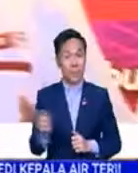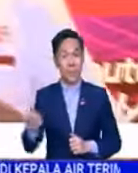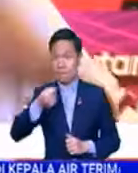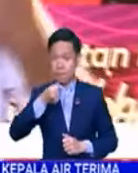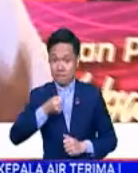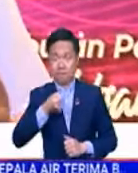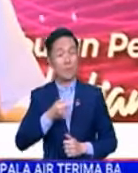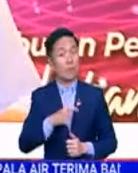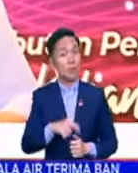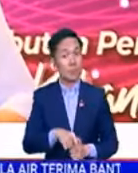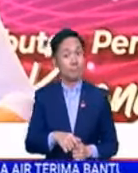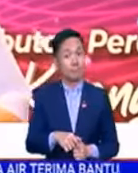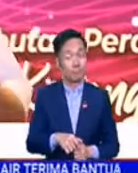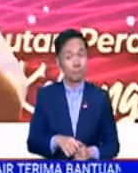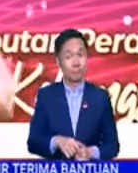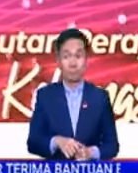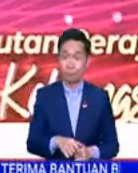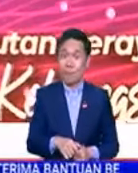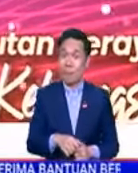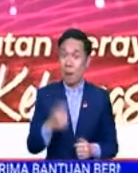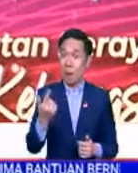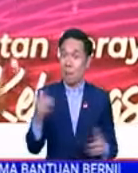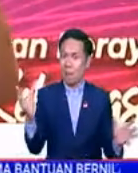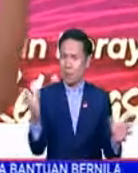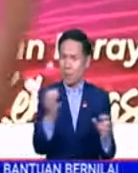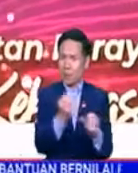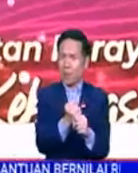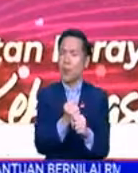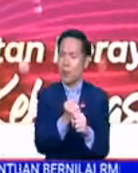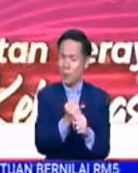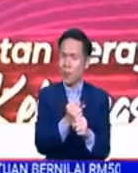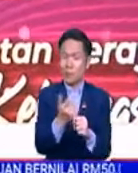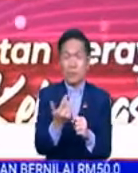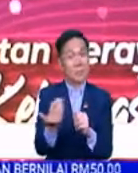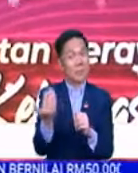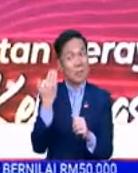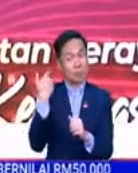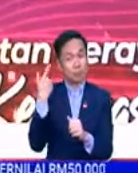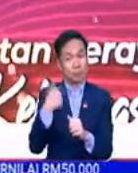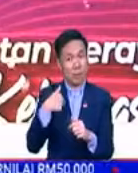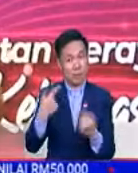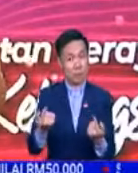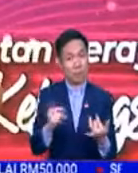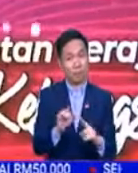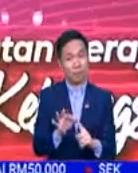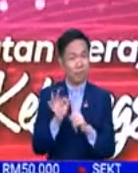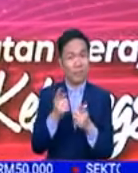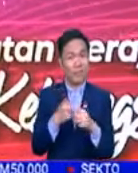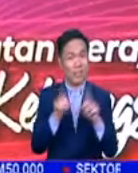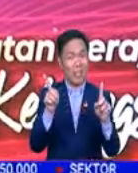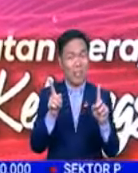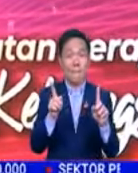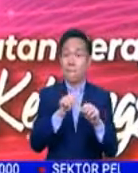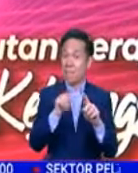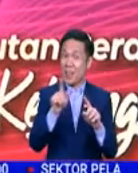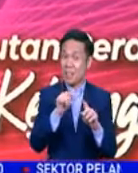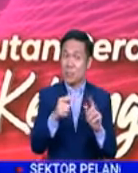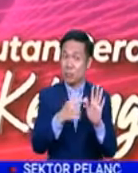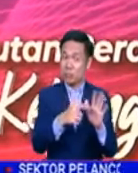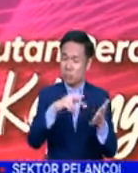tetapi menarik. Apa yang kita harapkan walaupun sambutan pada malam ini berbeza dari tahun-tahun sebelum ini, ia diisi dengan penuh